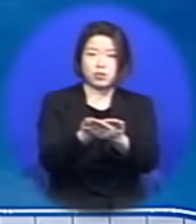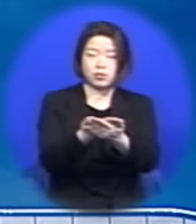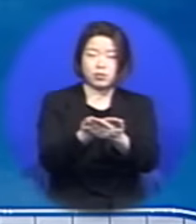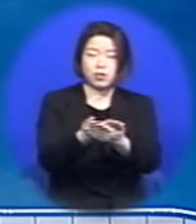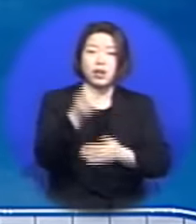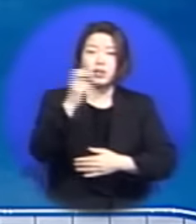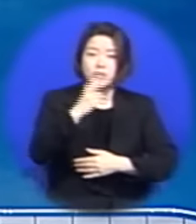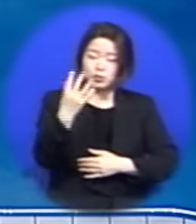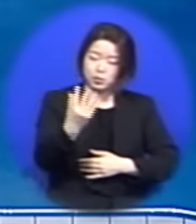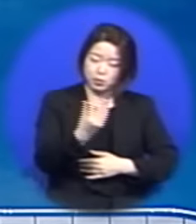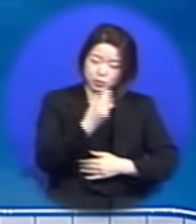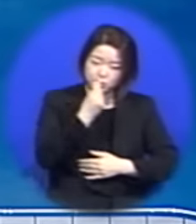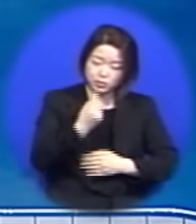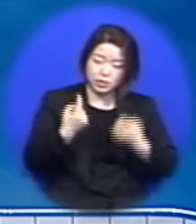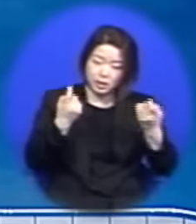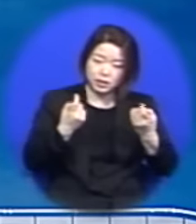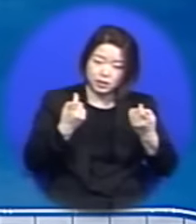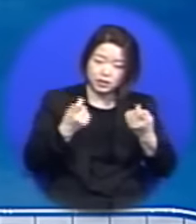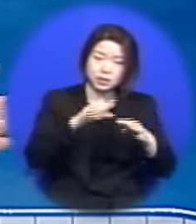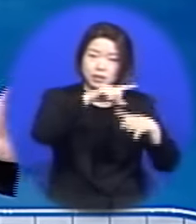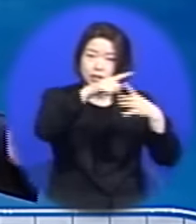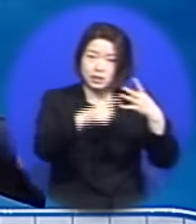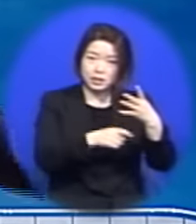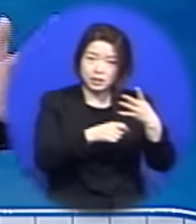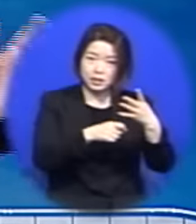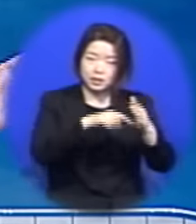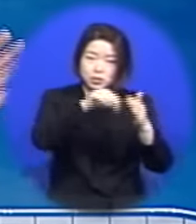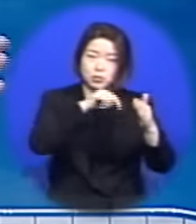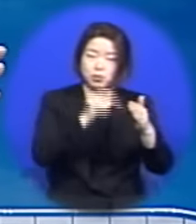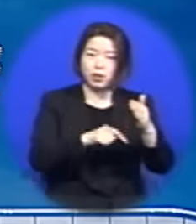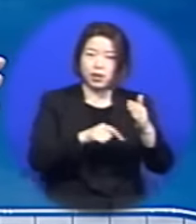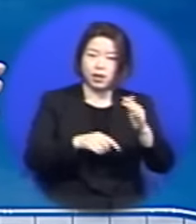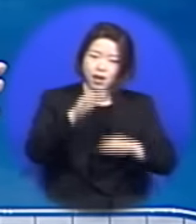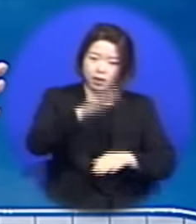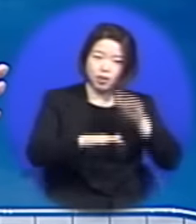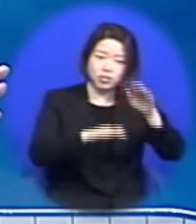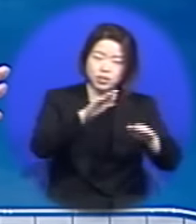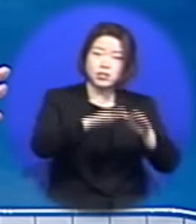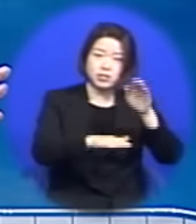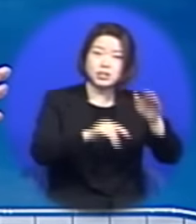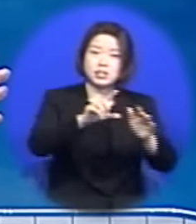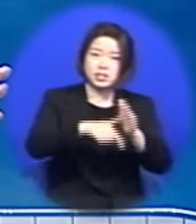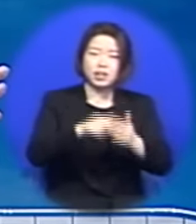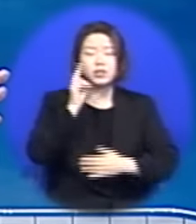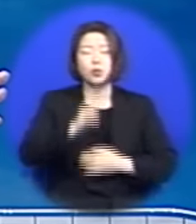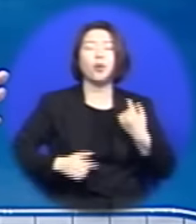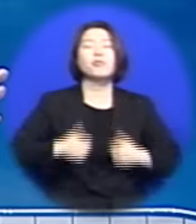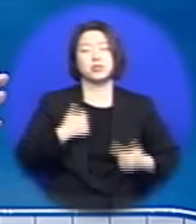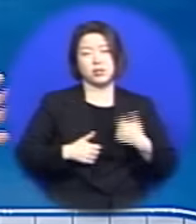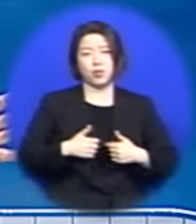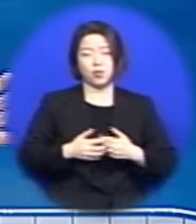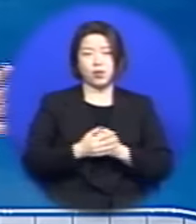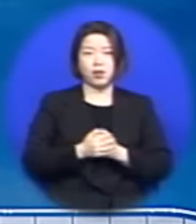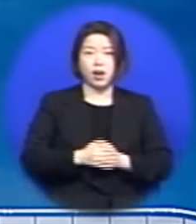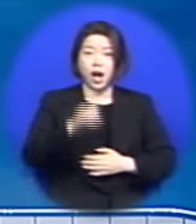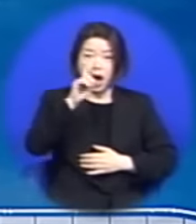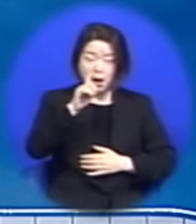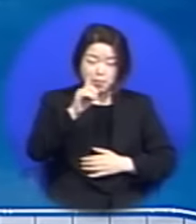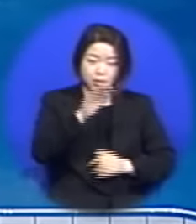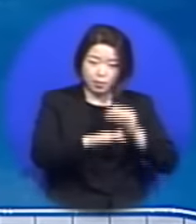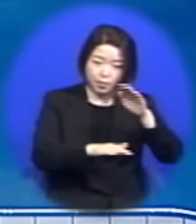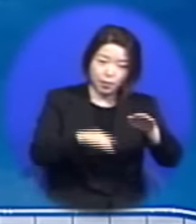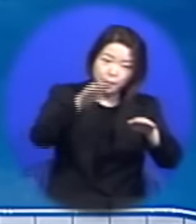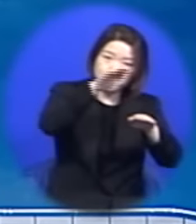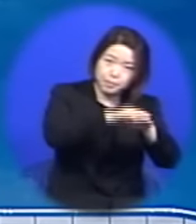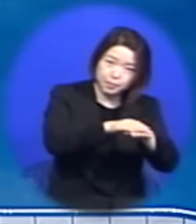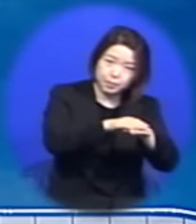성지술례 가는 일정 속에 걷는 시간이 너무 즐거운 거예요 왜요 한 번은 걸칠 수도 있을 거